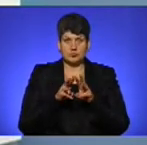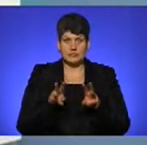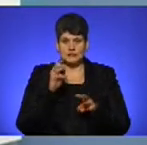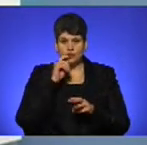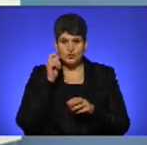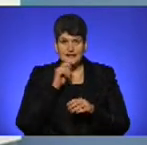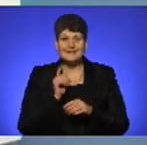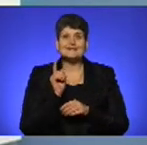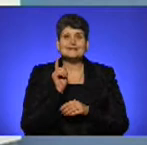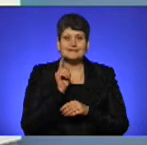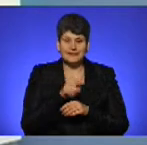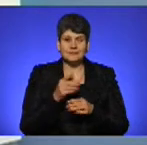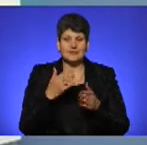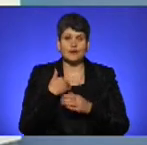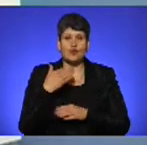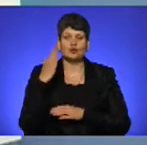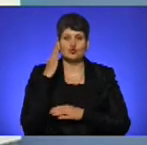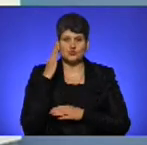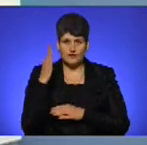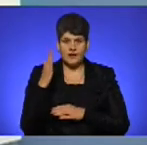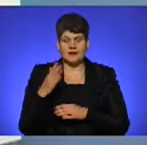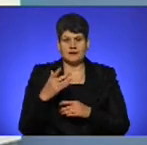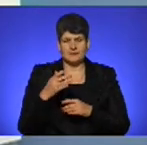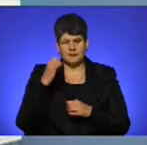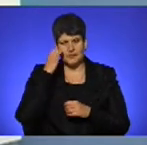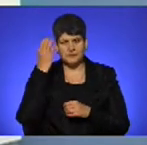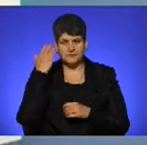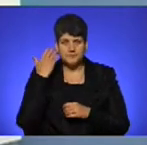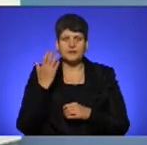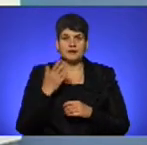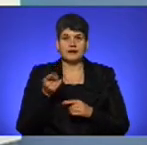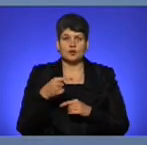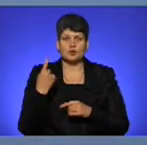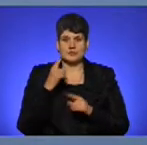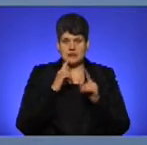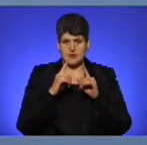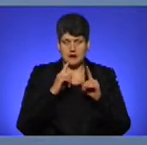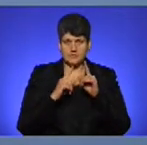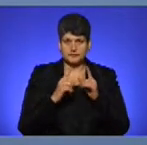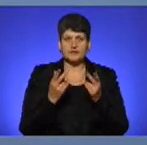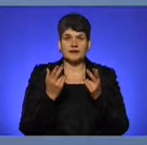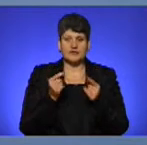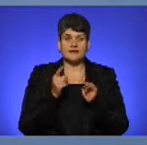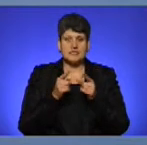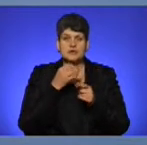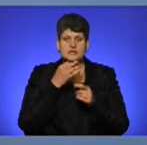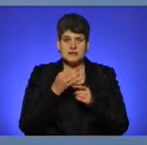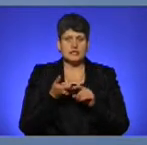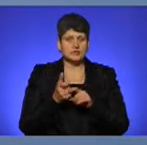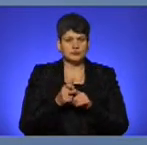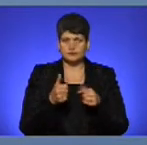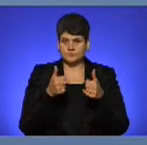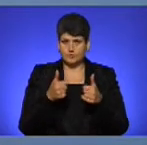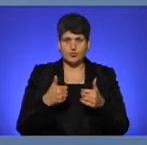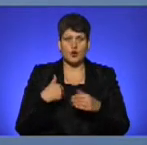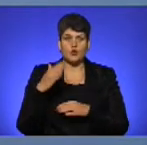тим, за який голосувала, пам'ятаємо, як жваво, Тернопільська обласна рада? Так, ви дійсно сказали, дуже жваво голосувала обласна рада